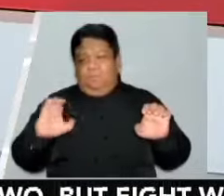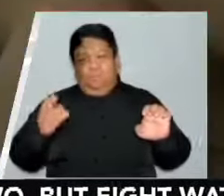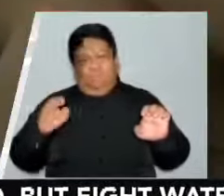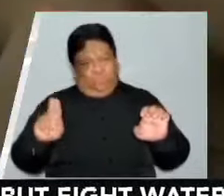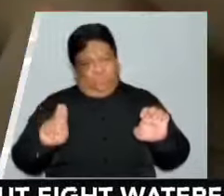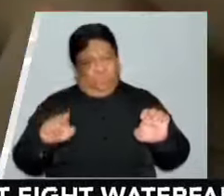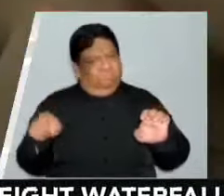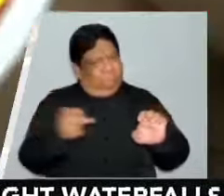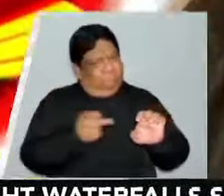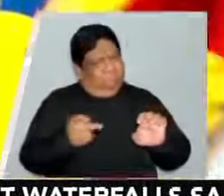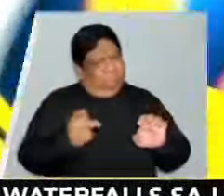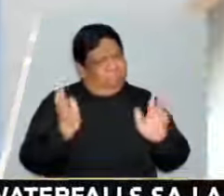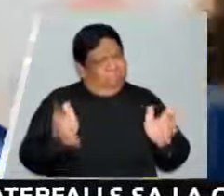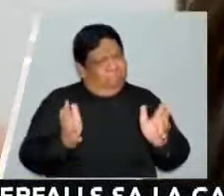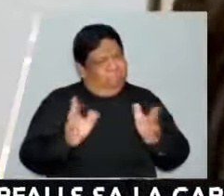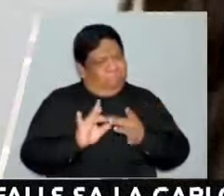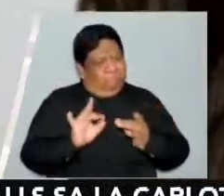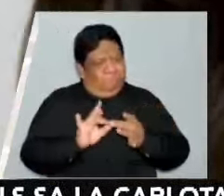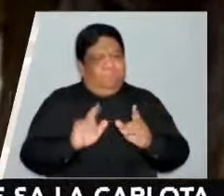Canlas. Pride and honor.